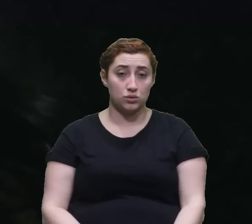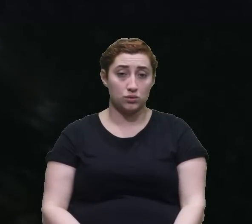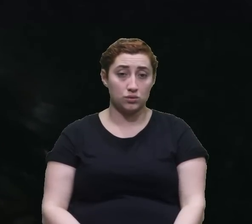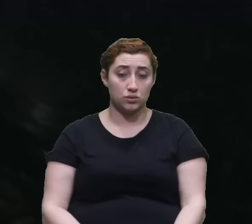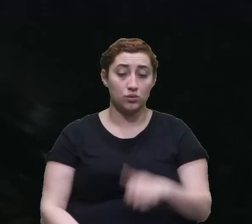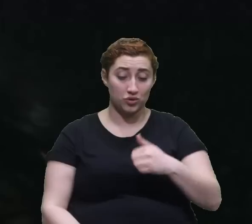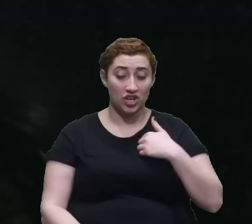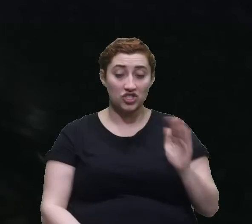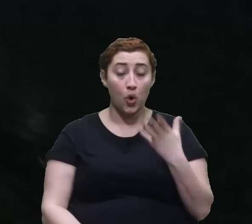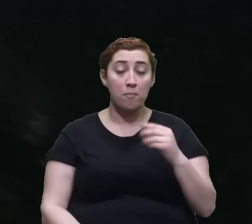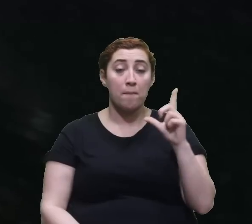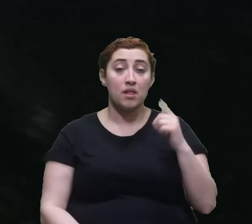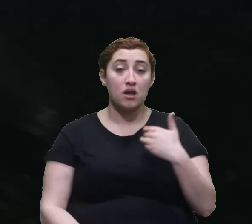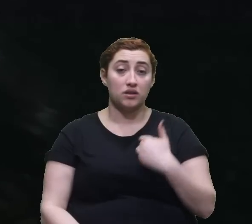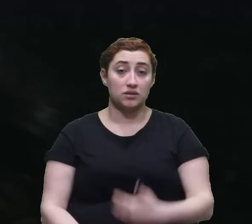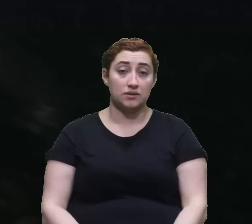Buradan çıkmam.